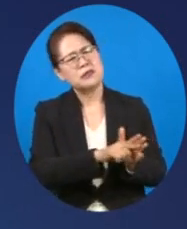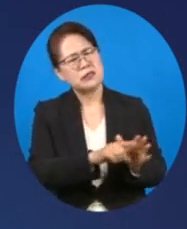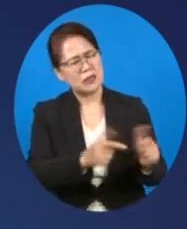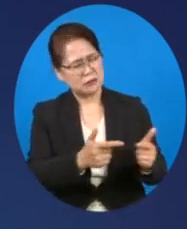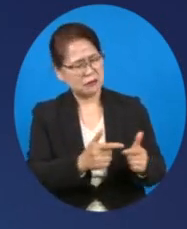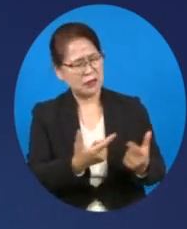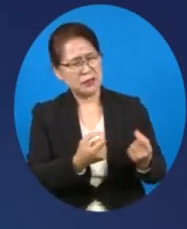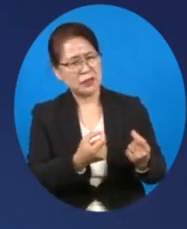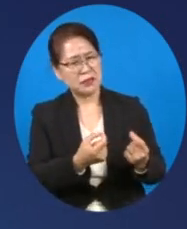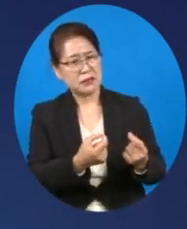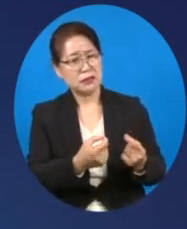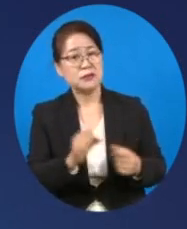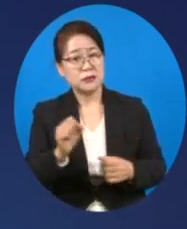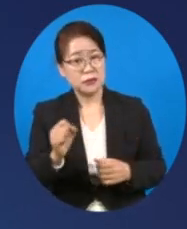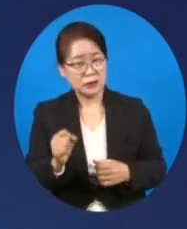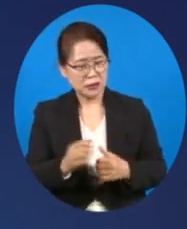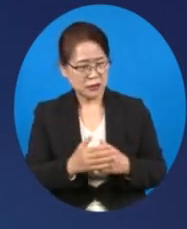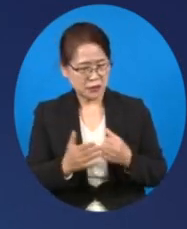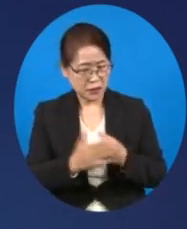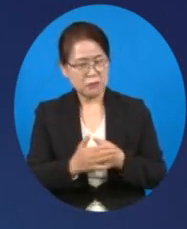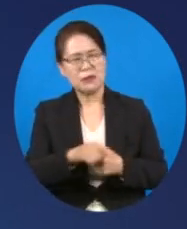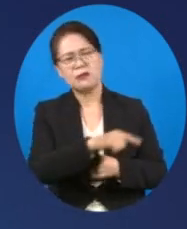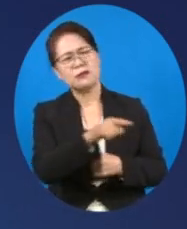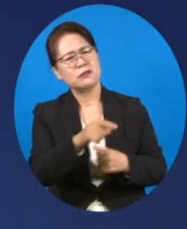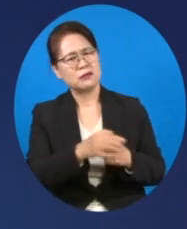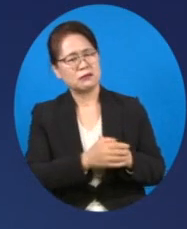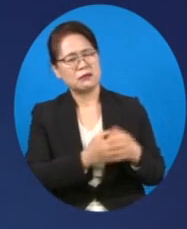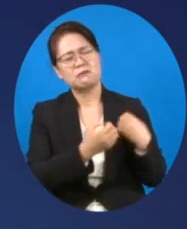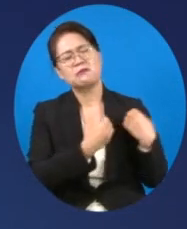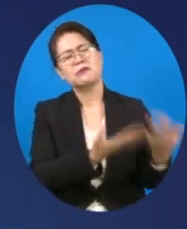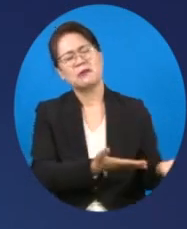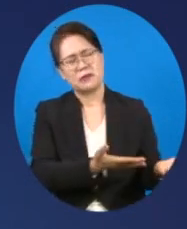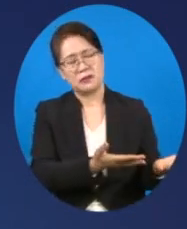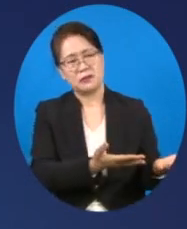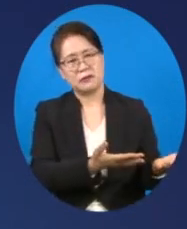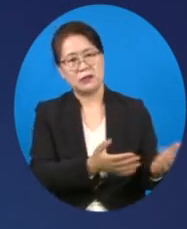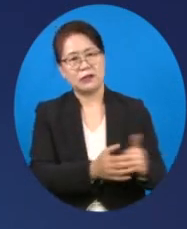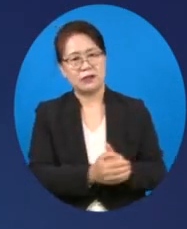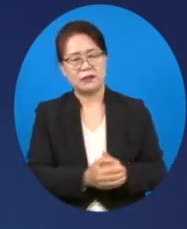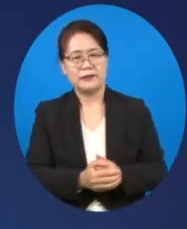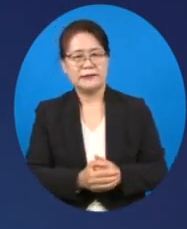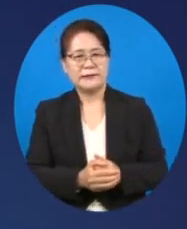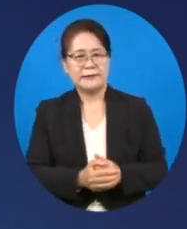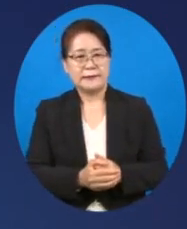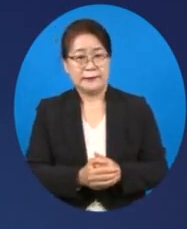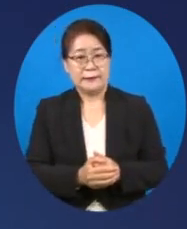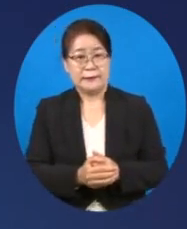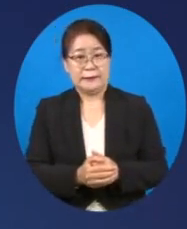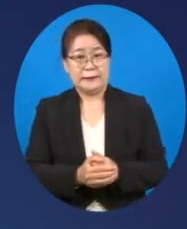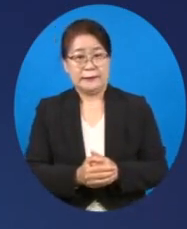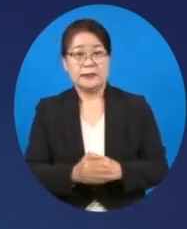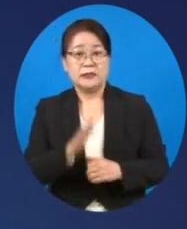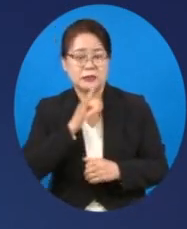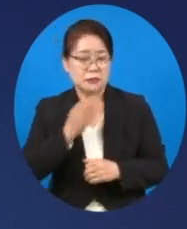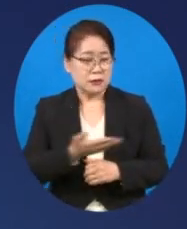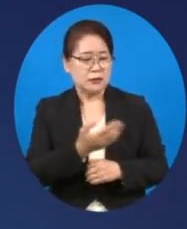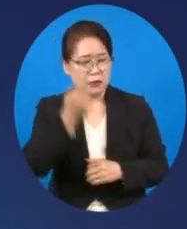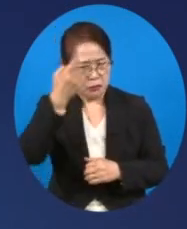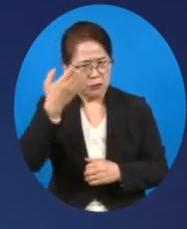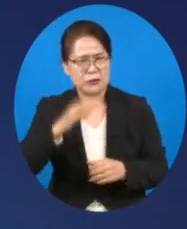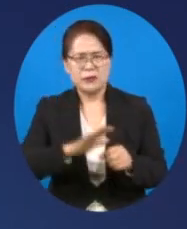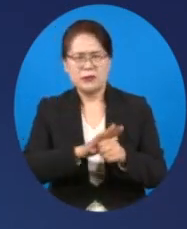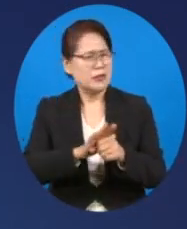이유만으로 그냥 그대로 두는 사람들이 많습니다 그러나 그것은 진정으로 그들의 영혼을